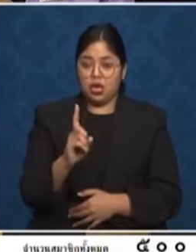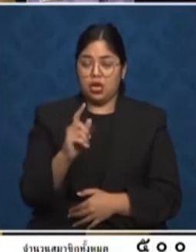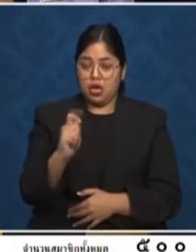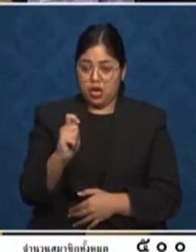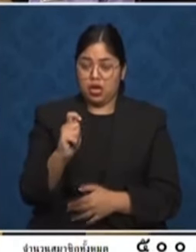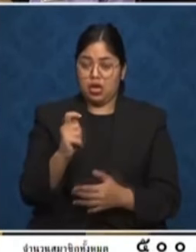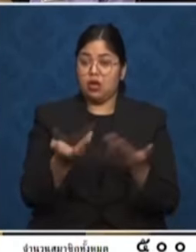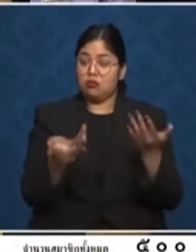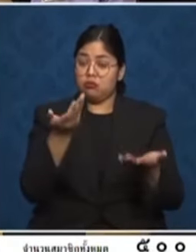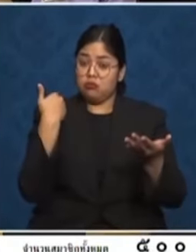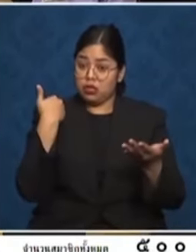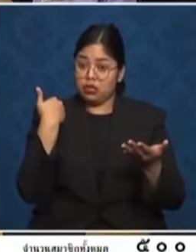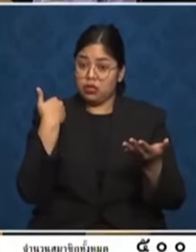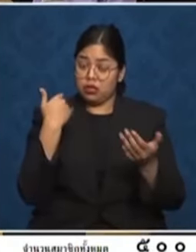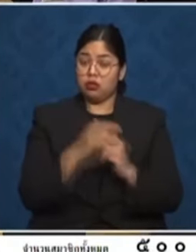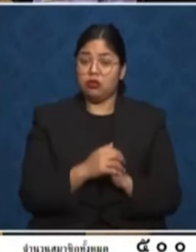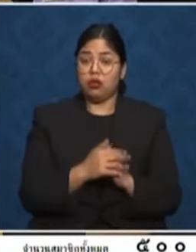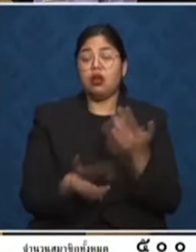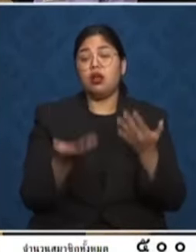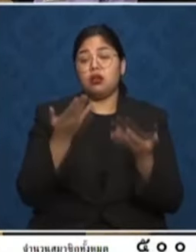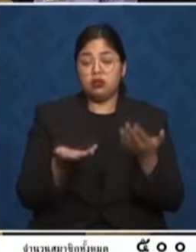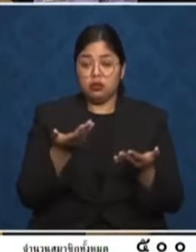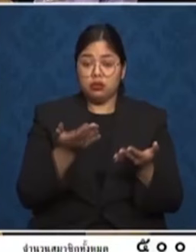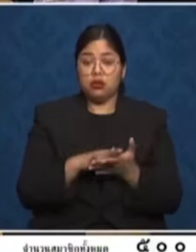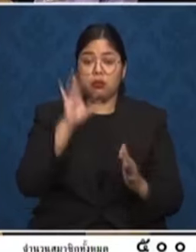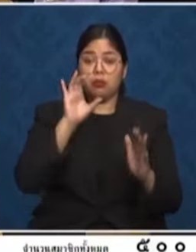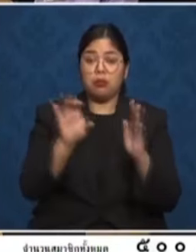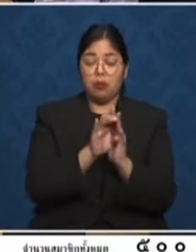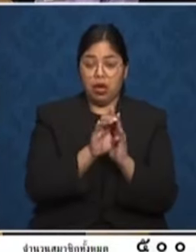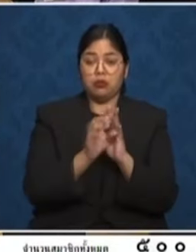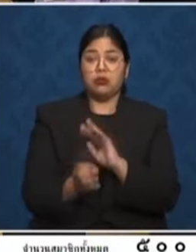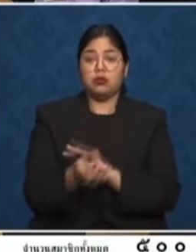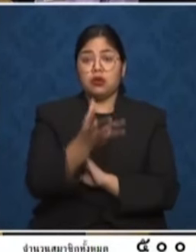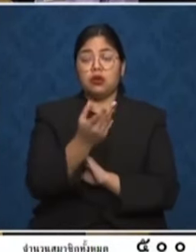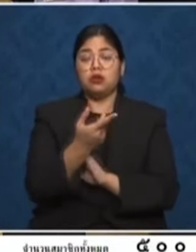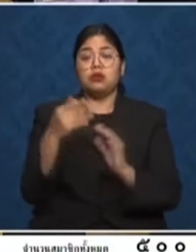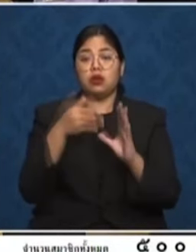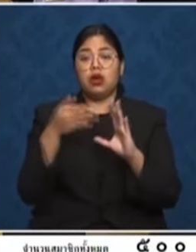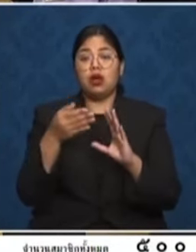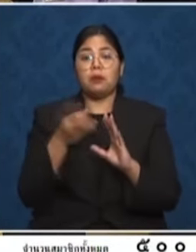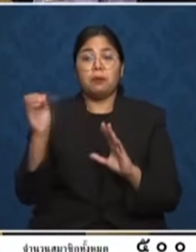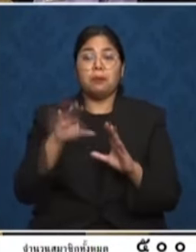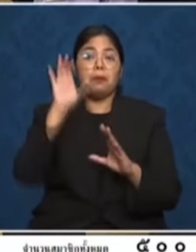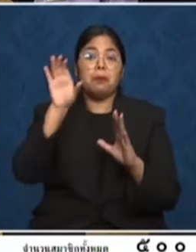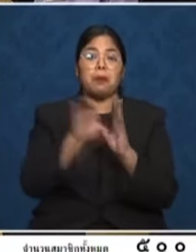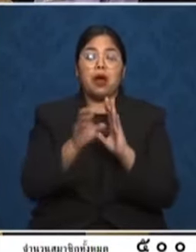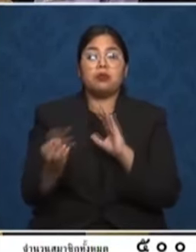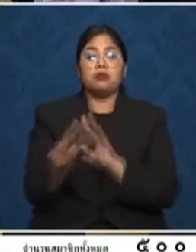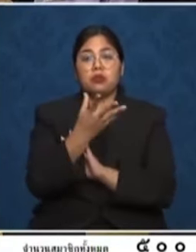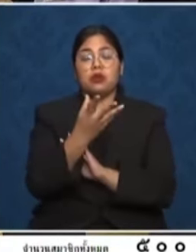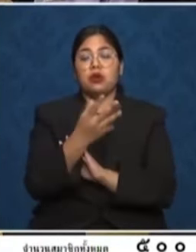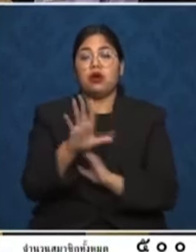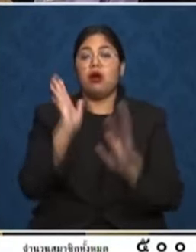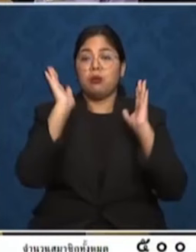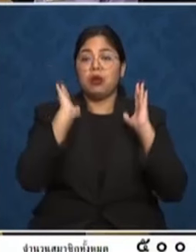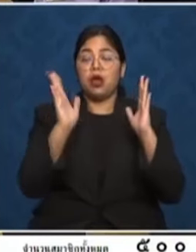าค์ การเอาโกขึมาหรือจะเป็นแนวทาง่าต่ไปดี้พิจรานาแต่ลูกทำอพิภาคไม่พูดถึง ก็ไม่เป